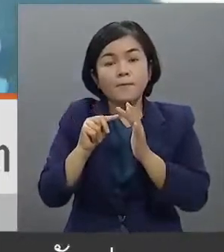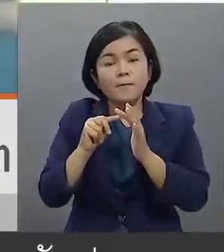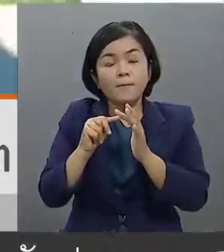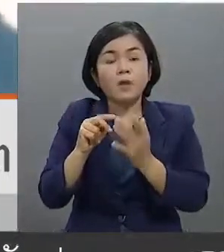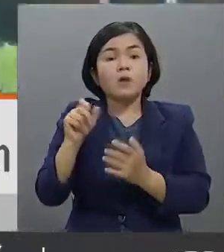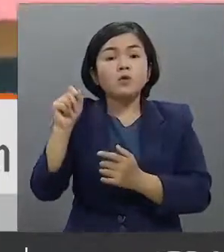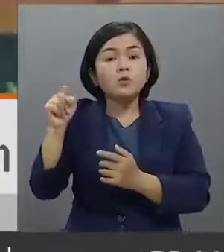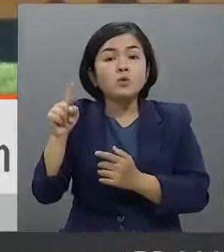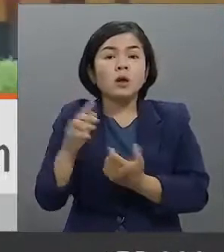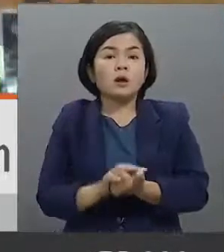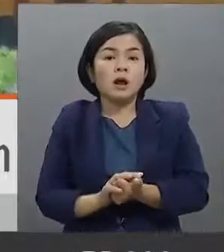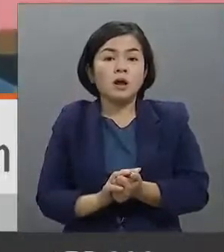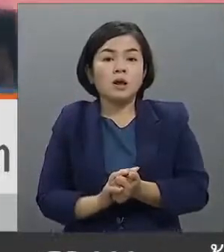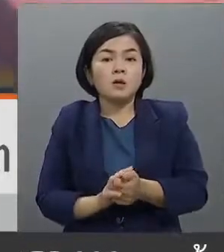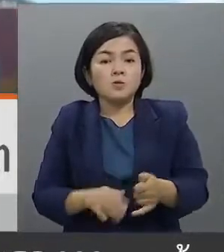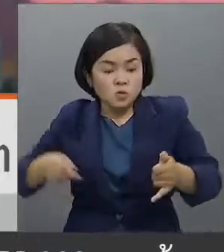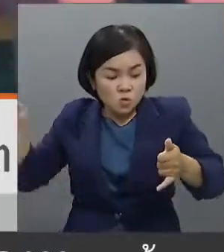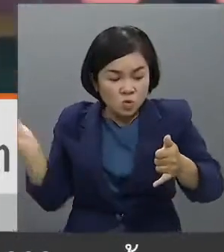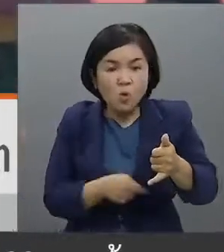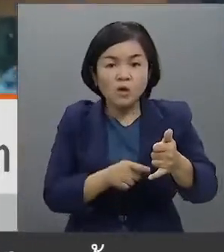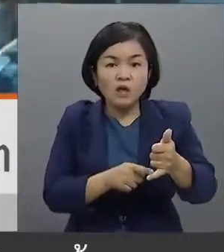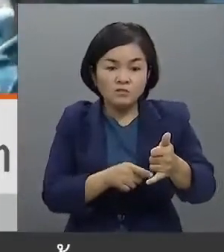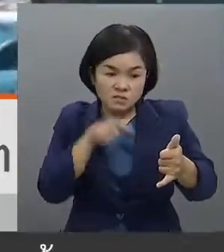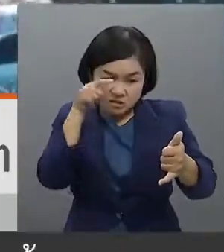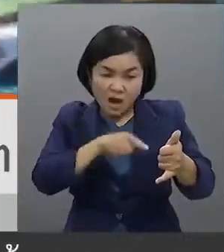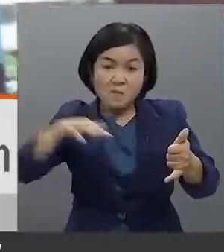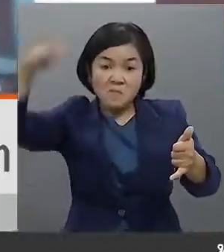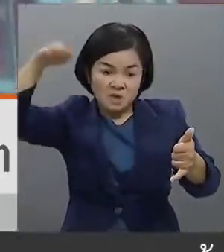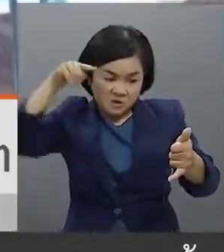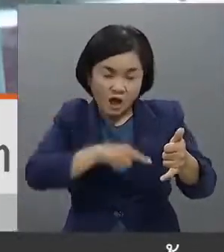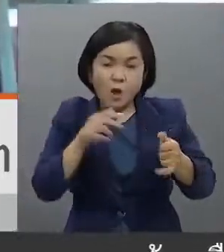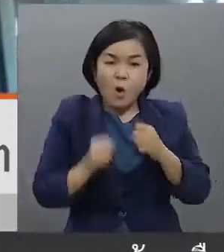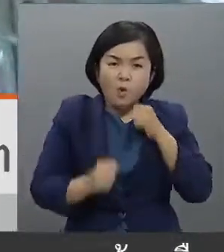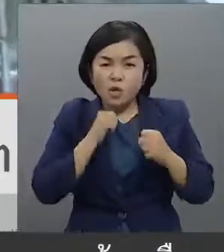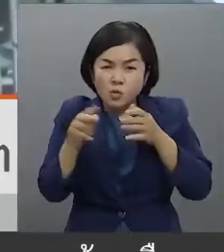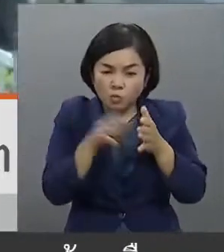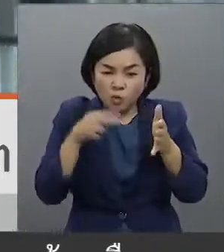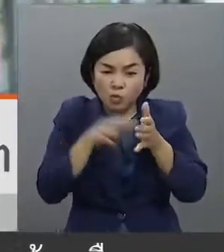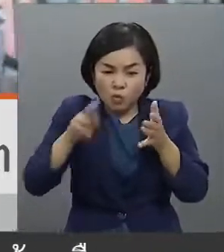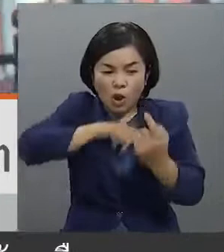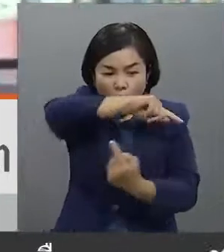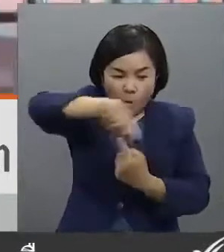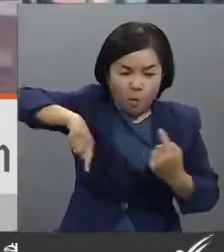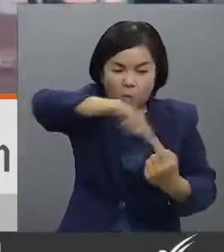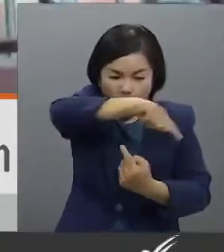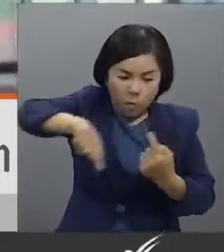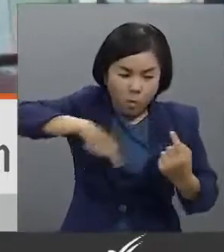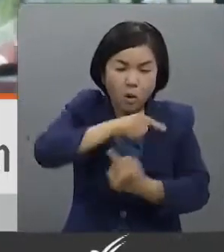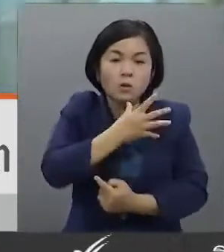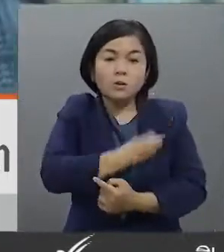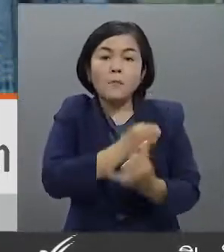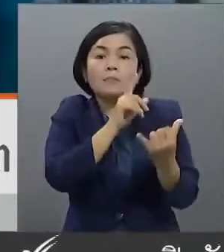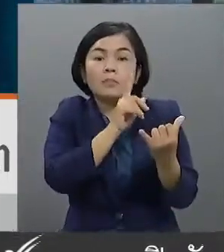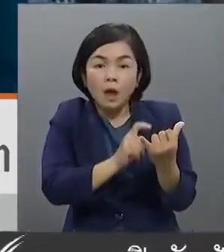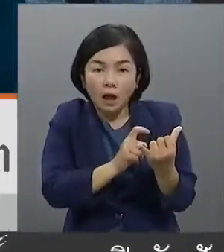ค่ะจนเกิดอาการช็อกเสียชีวิตโดยมีอาจารย์และผู้บริหารเข้าร่วมสังเกตการณ์ด้วยนะคะจากการสอบสวนในเบื้องต้นเ